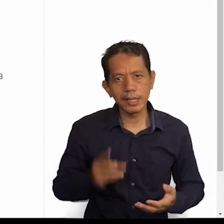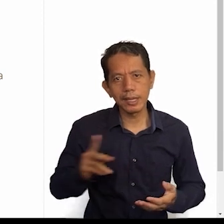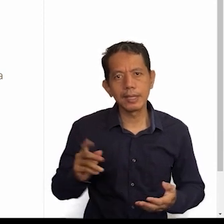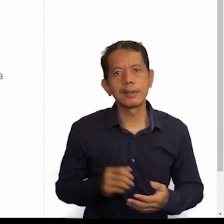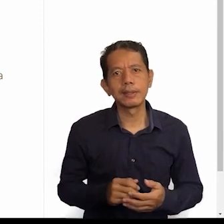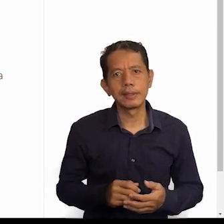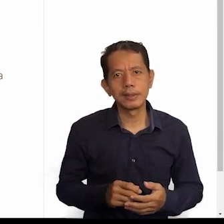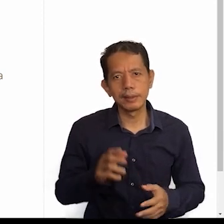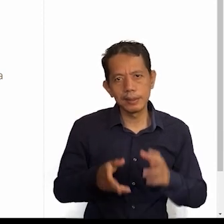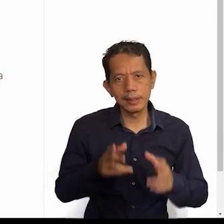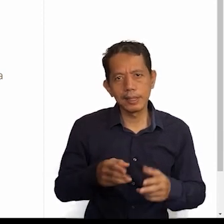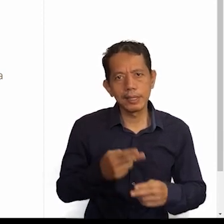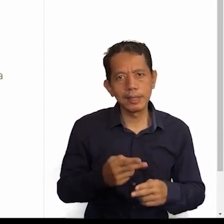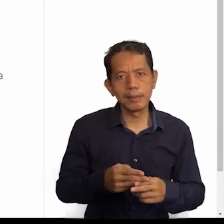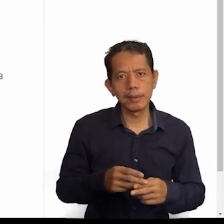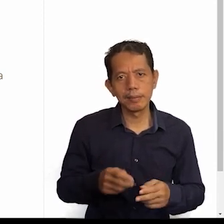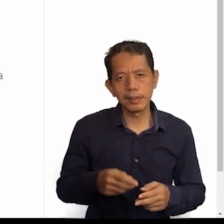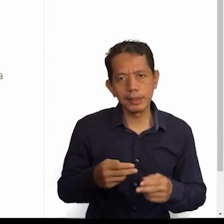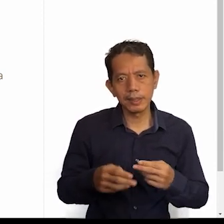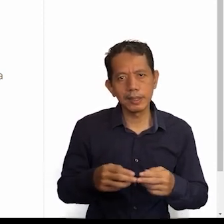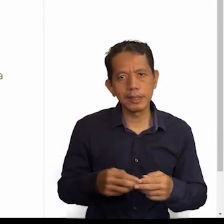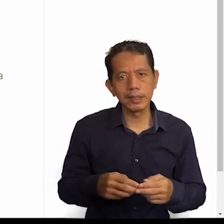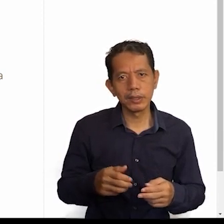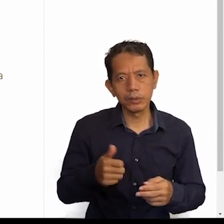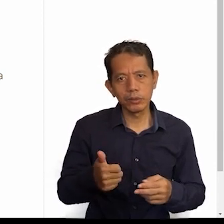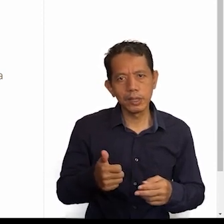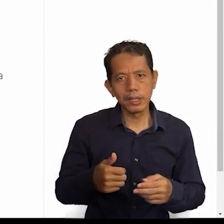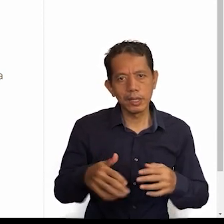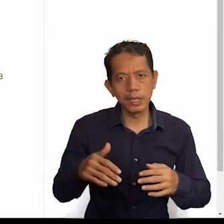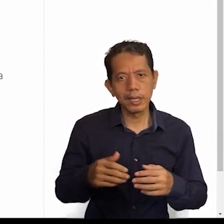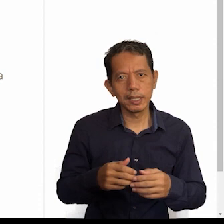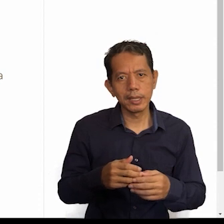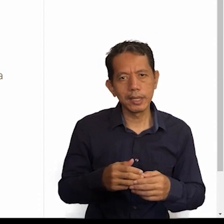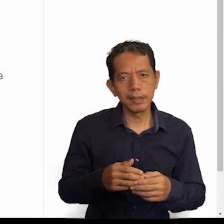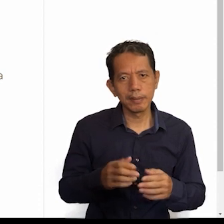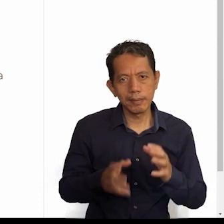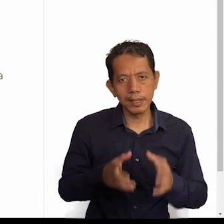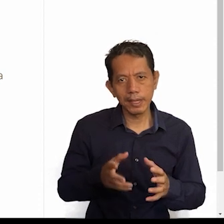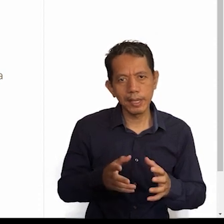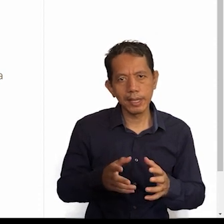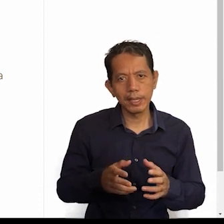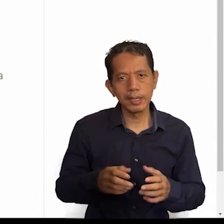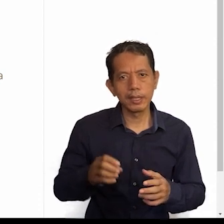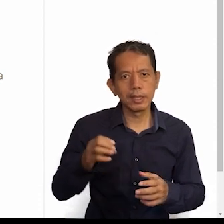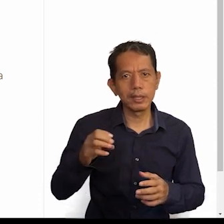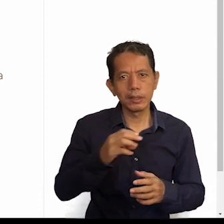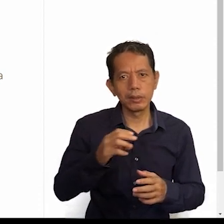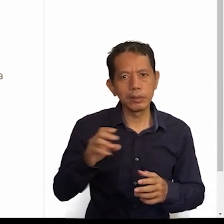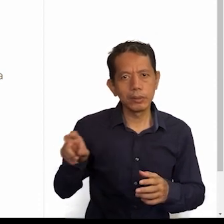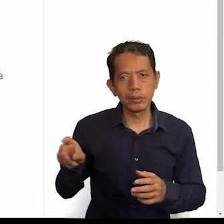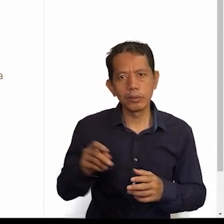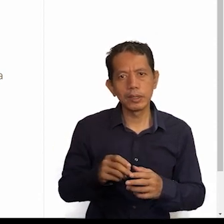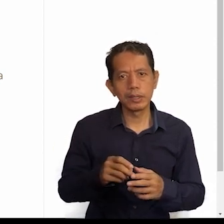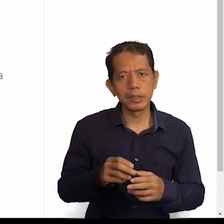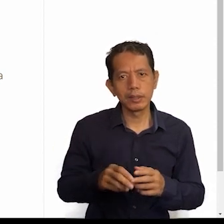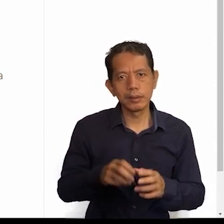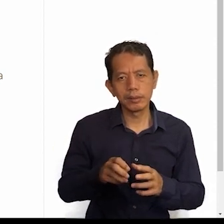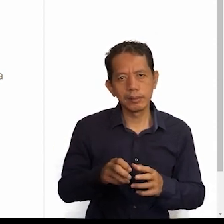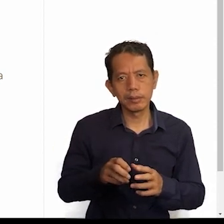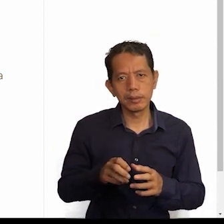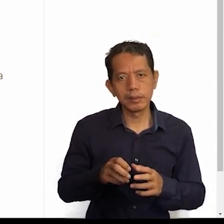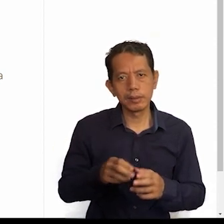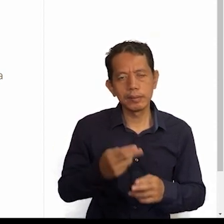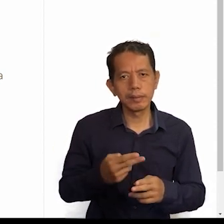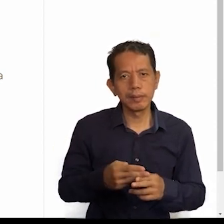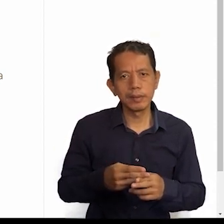Jika nama pengguna sudah ada yang memakai, maka Google akan merekomendasikan nama